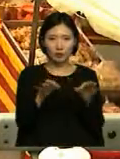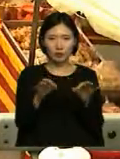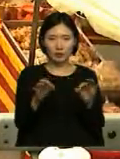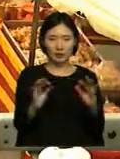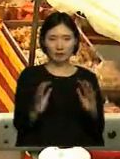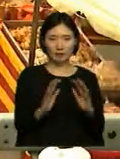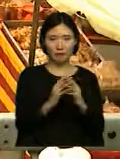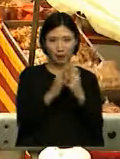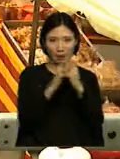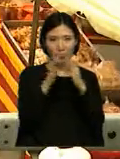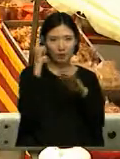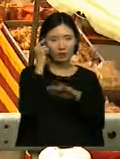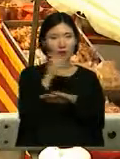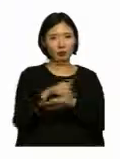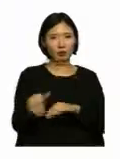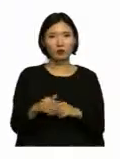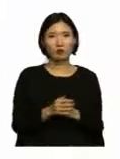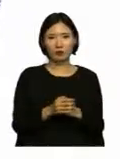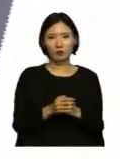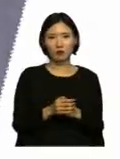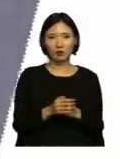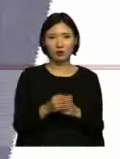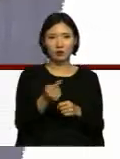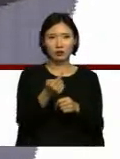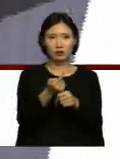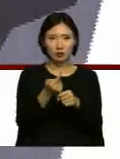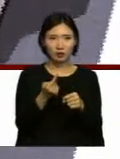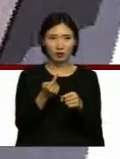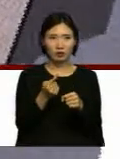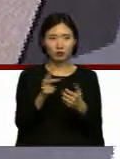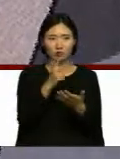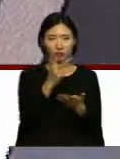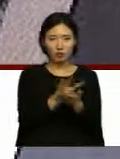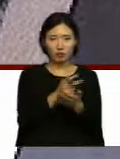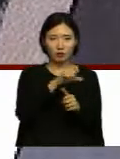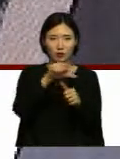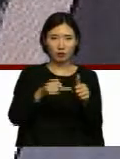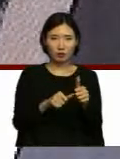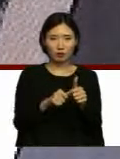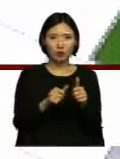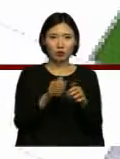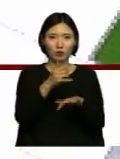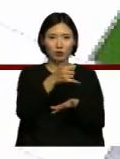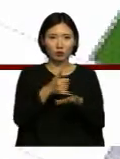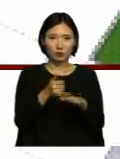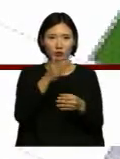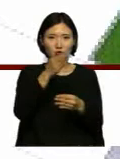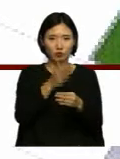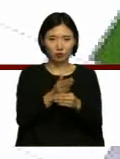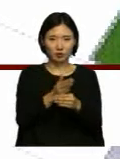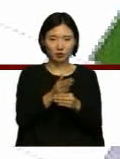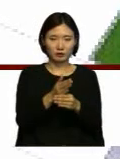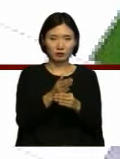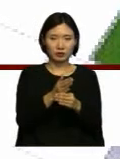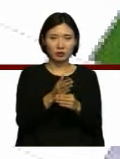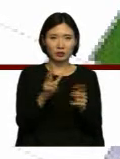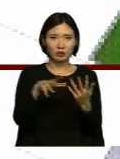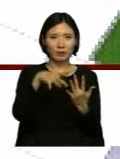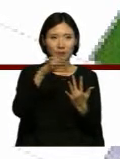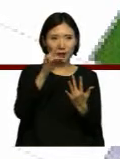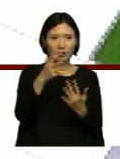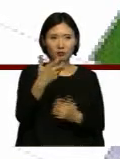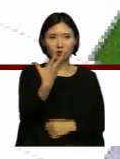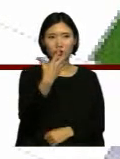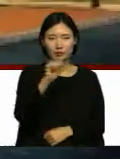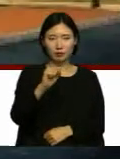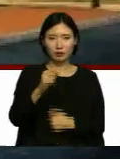착공이 이루어질 전망입니다. 지난해 중기청의 주차 환경 개선 및 농촌 중심지 활성화 사업에 선정돼 90억 원의 예산